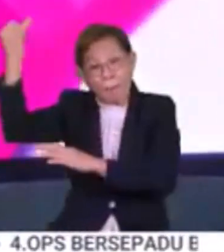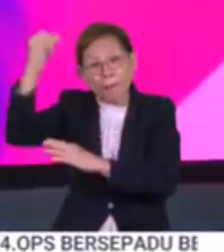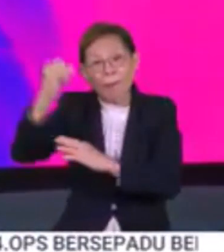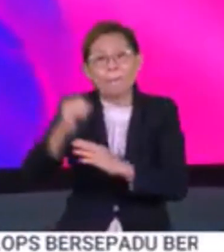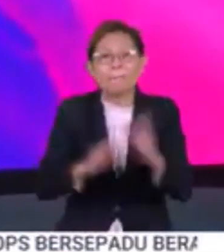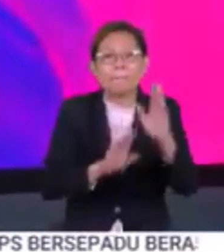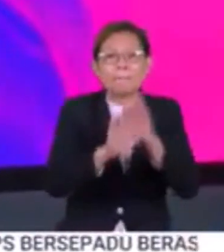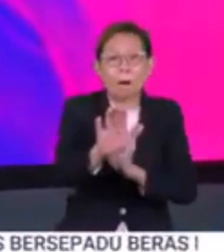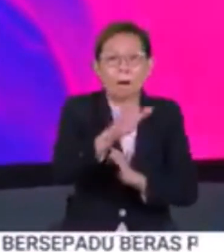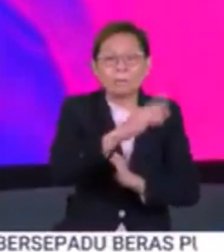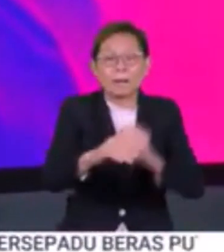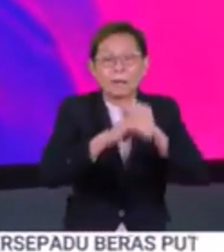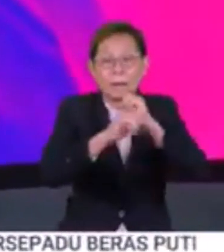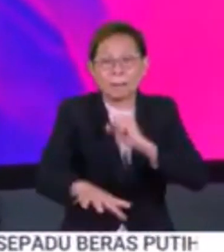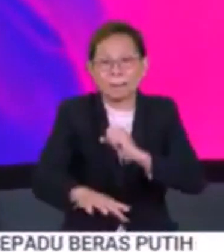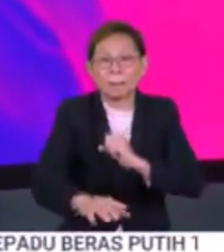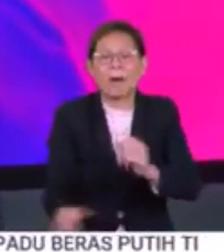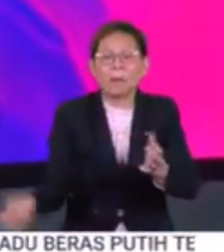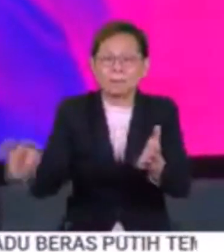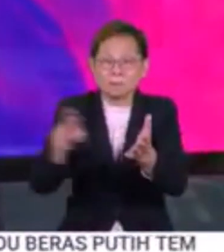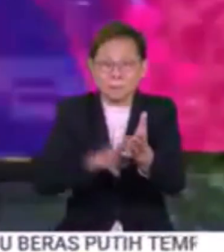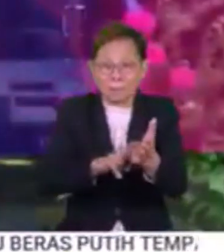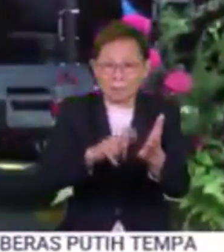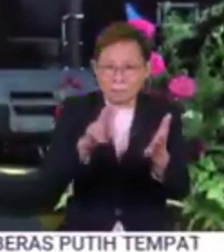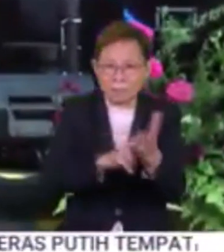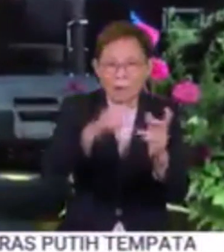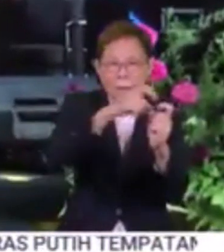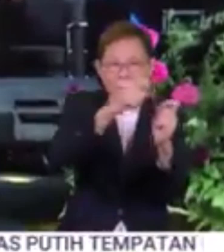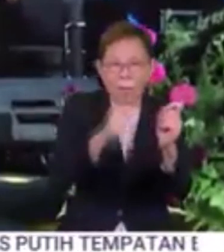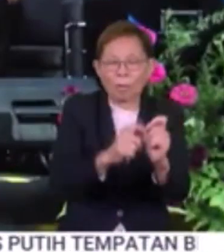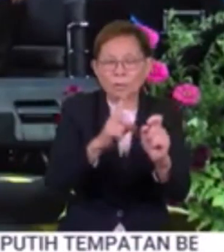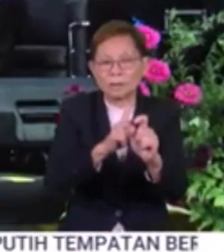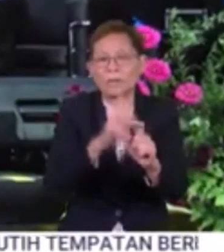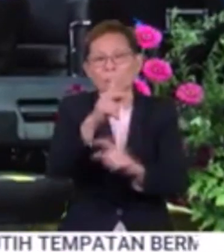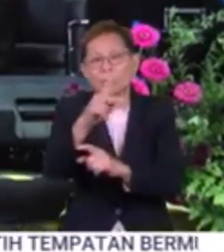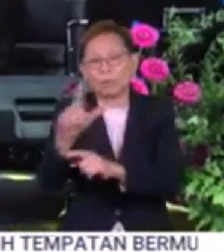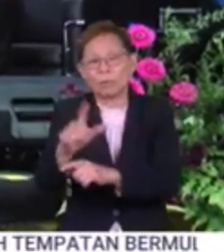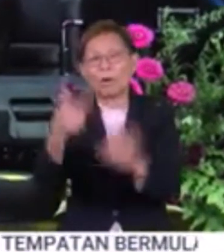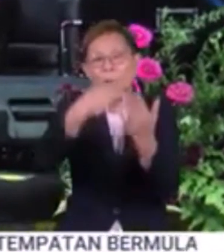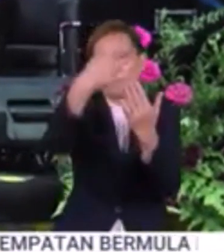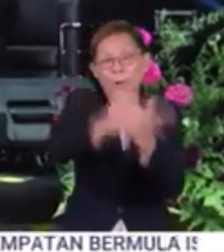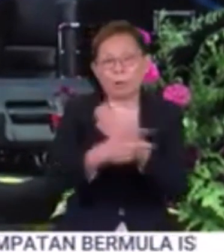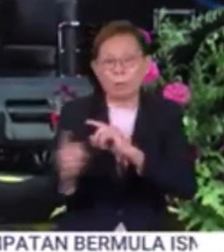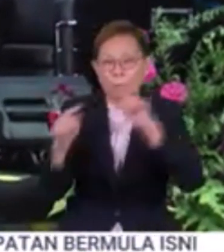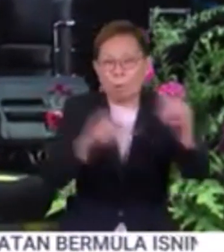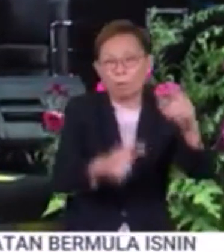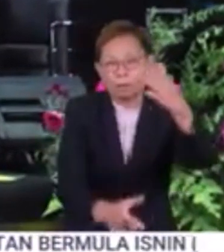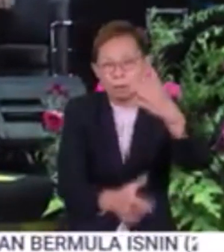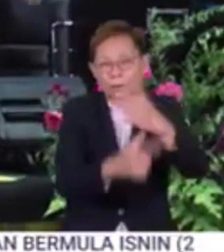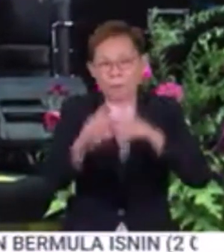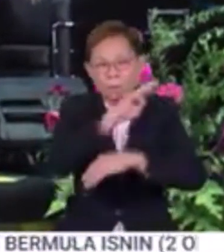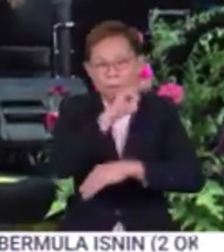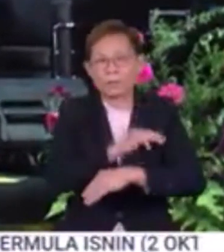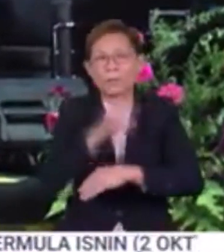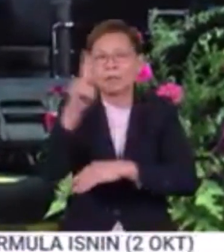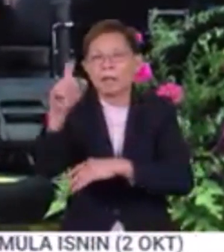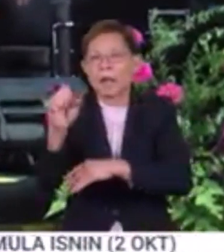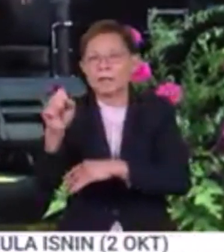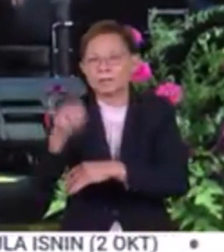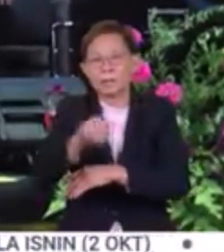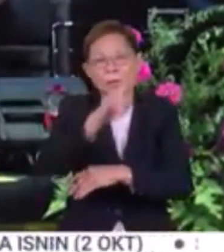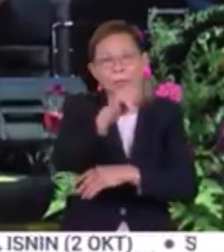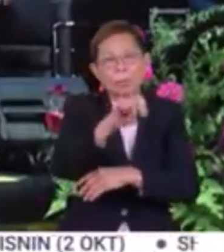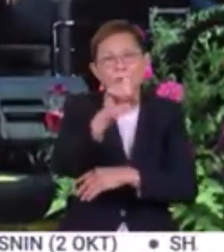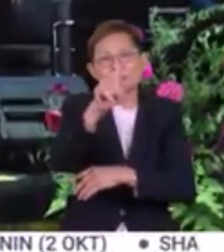Daftar Suri at Perkeso di Kompleks Sukan Bandar Tun Razak, Kuala Lumpur. Program turut dihadiri Timbalan Menteri Sumber Manusia